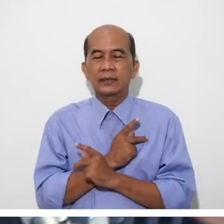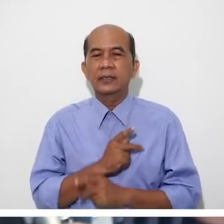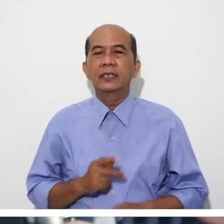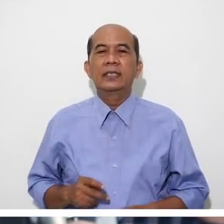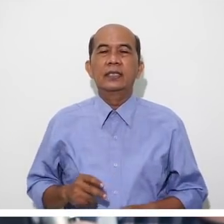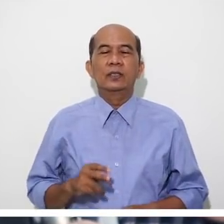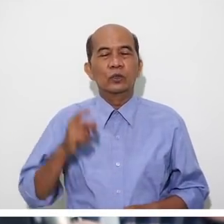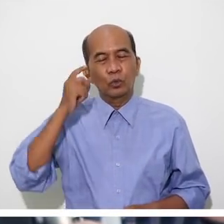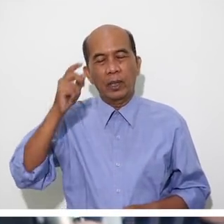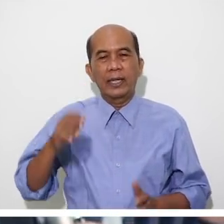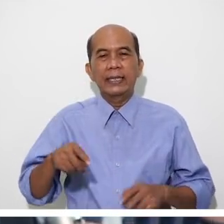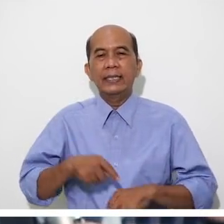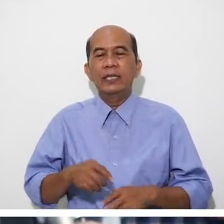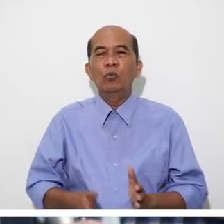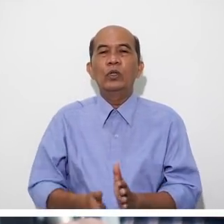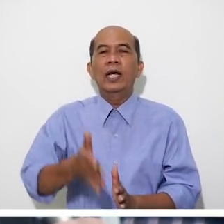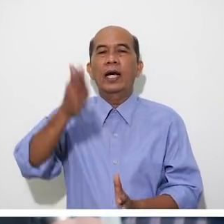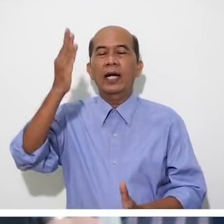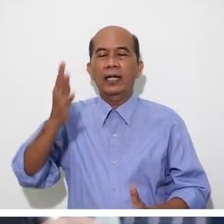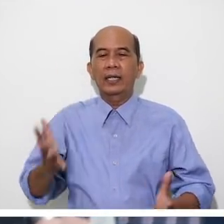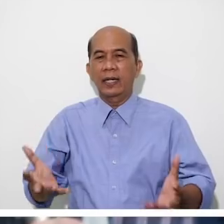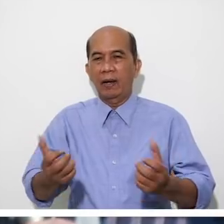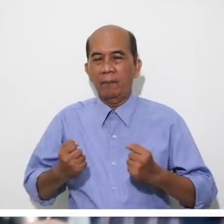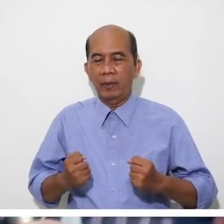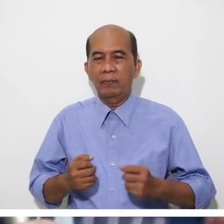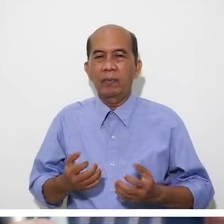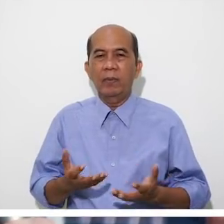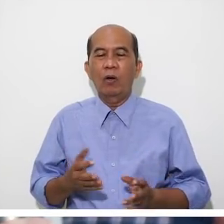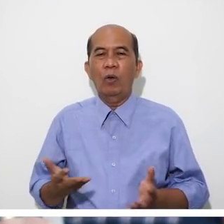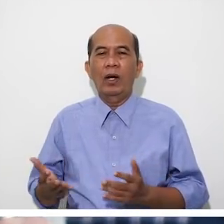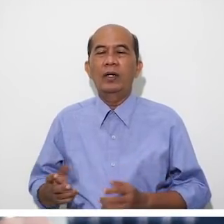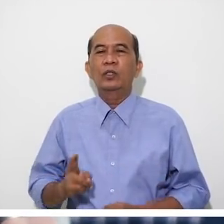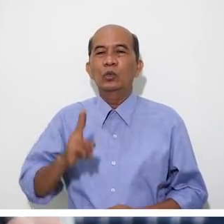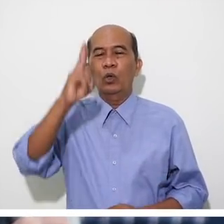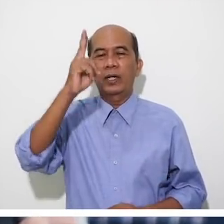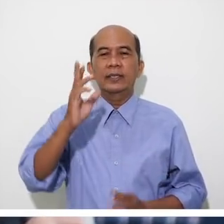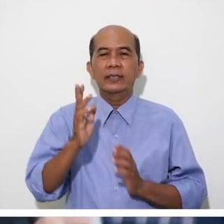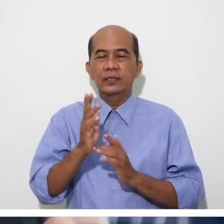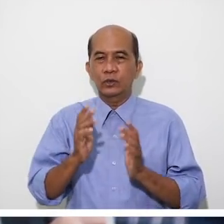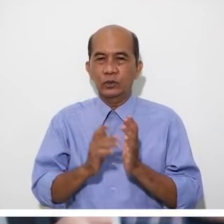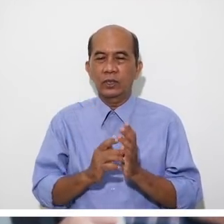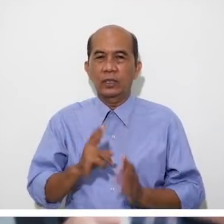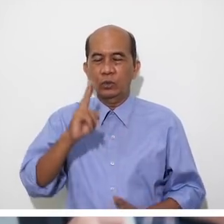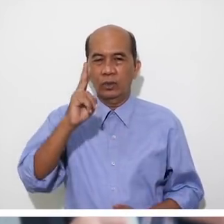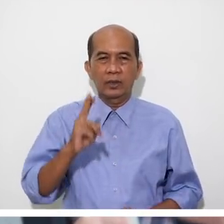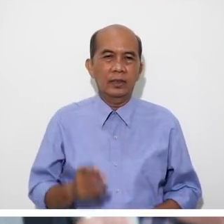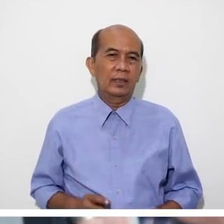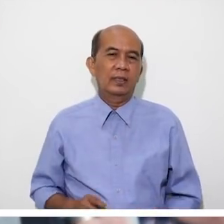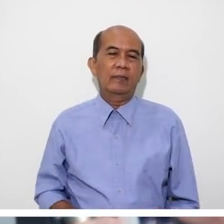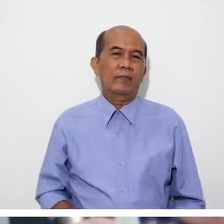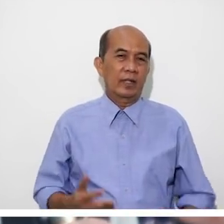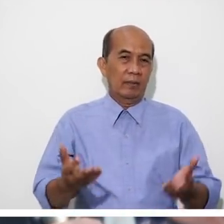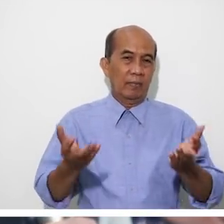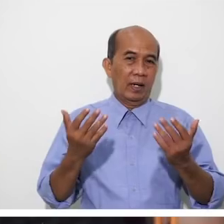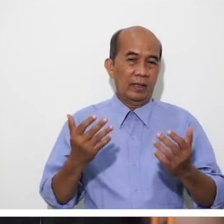ujung-ujungnya nama Tuhan dipermuliakan dan setiap orang dapat mengaku percaya bahwa Kristus Yesus adalah Tuhan. Mari kita meminta Tuhan sebagai